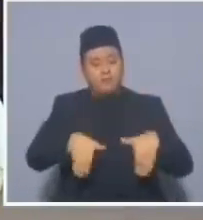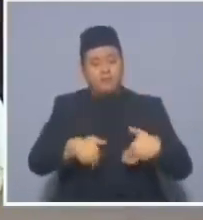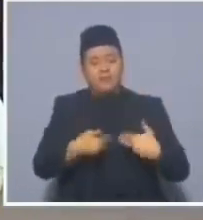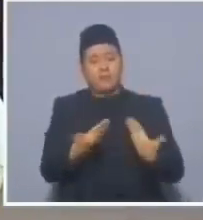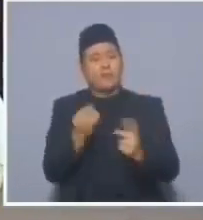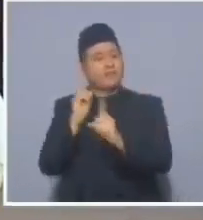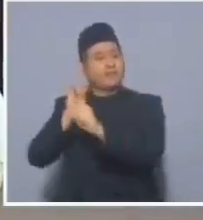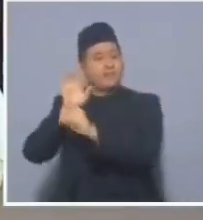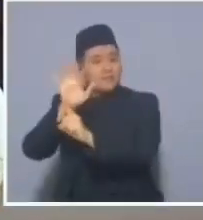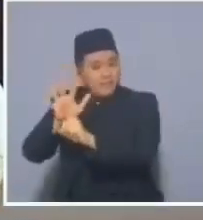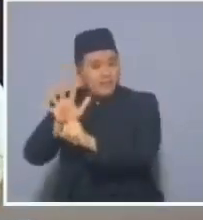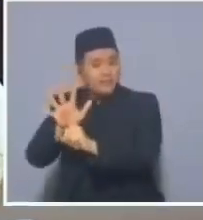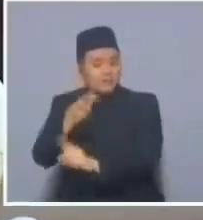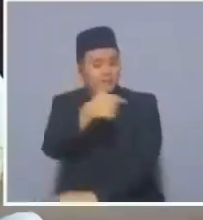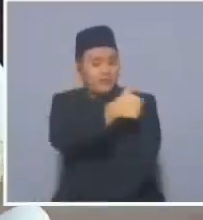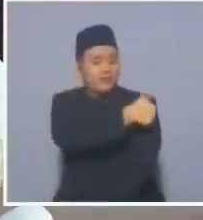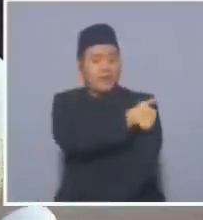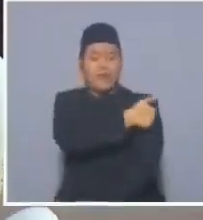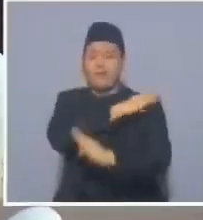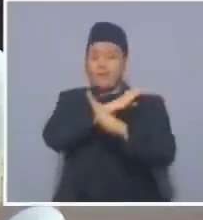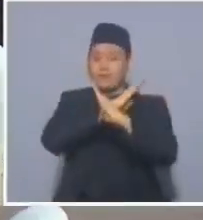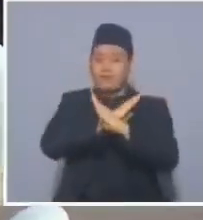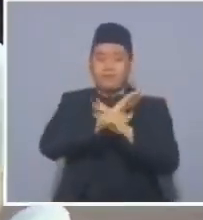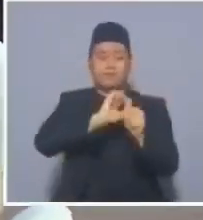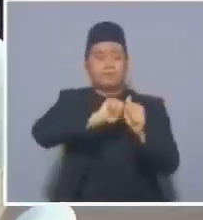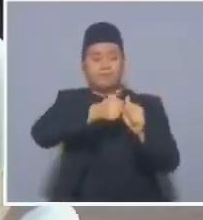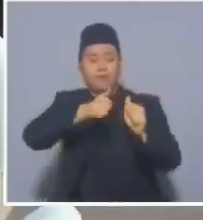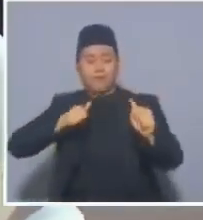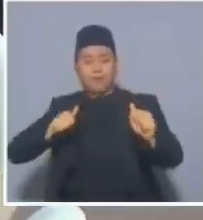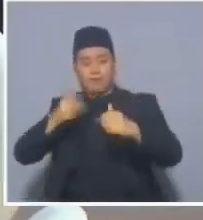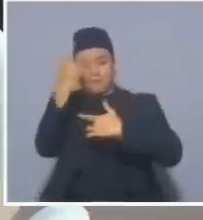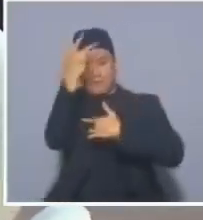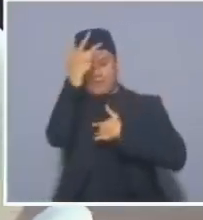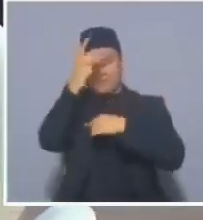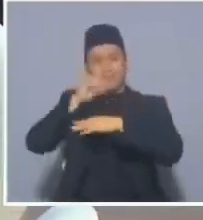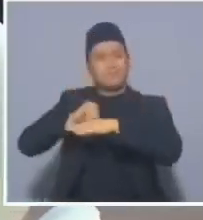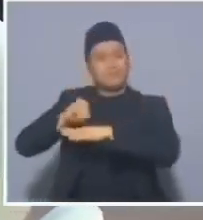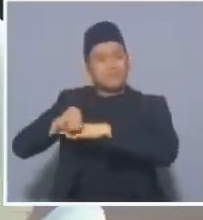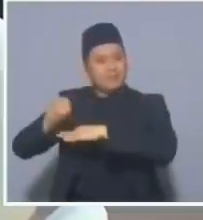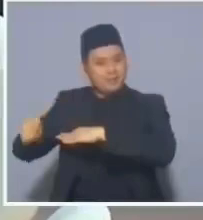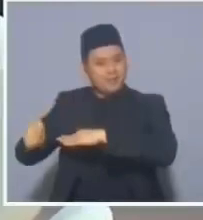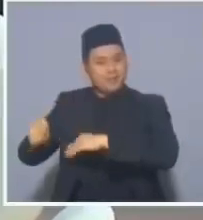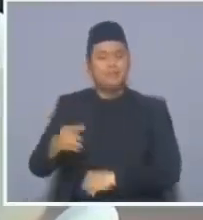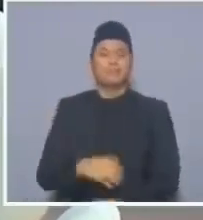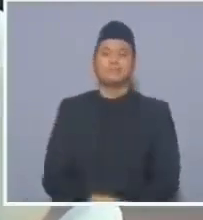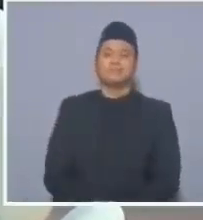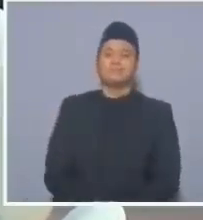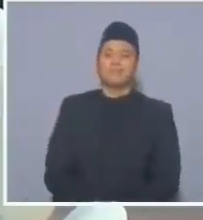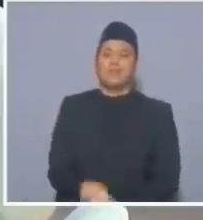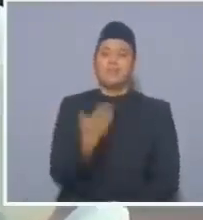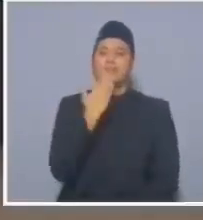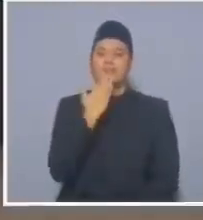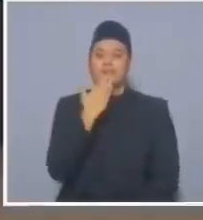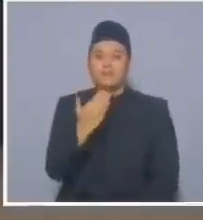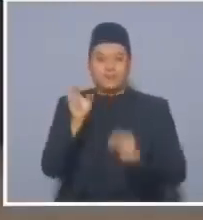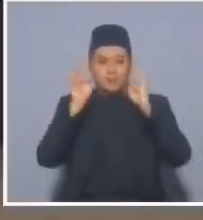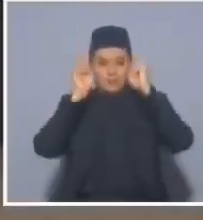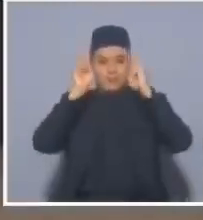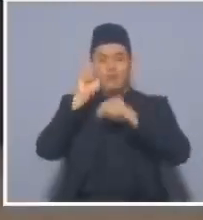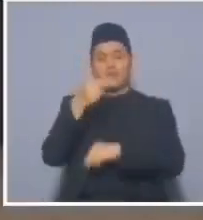mengekang penyakit-penyakit? Silakan Datuk. Terima kasih Ustaz Hariri. Ya. Okay.